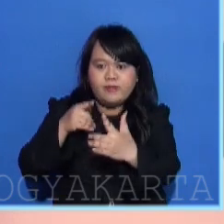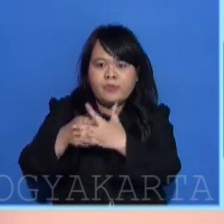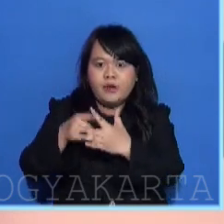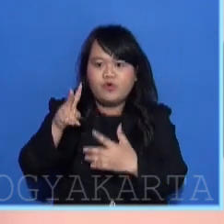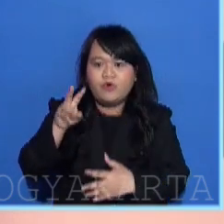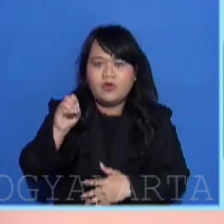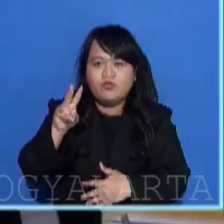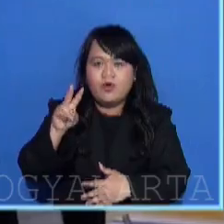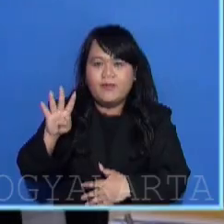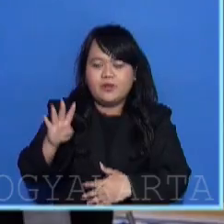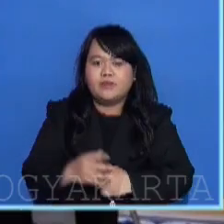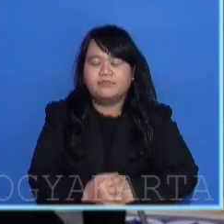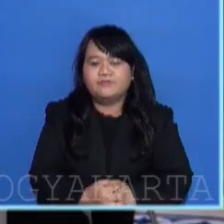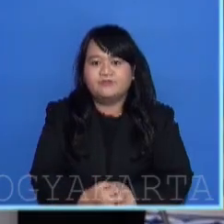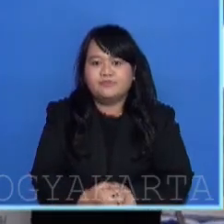2024